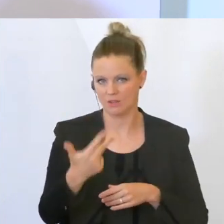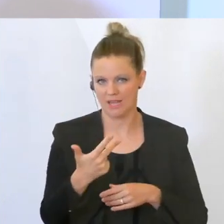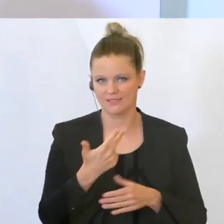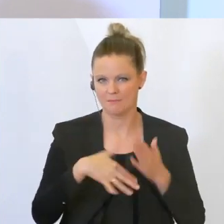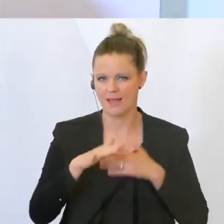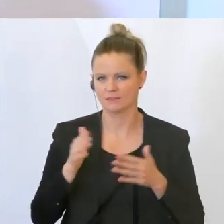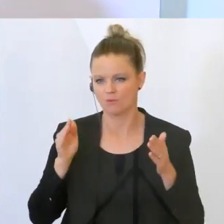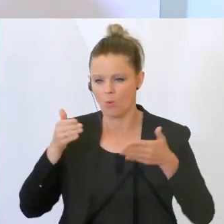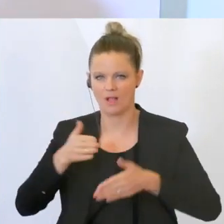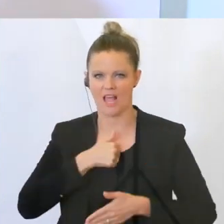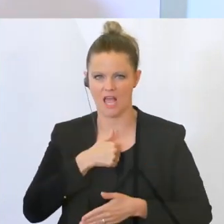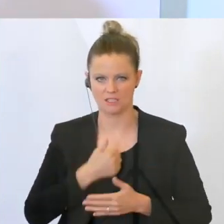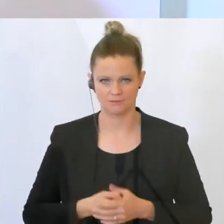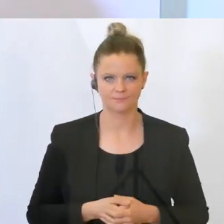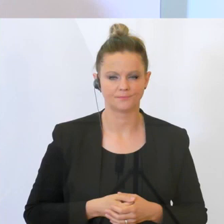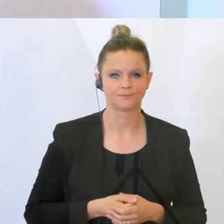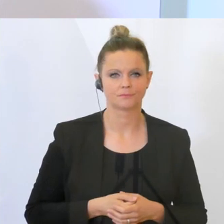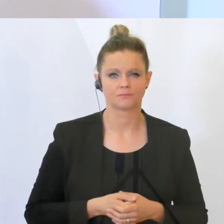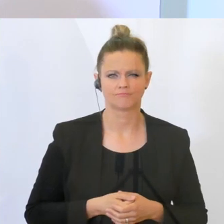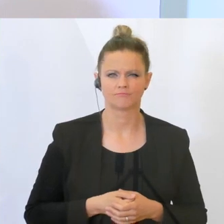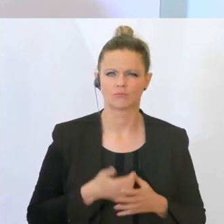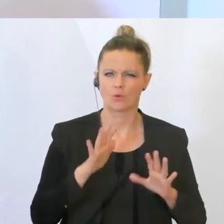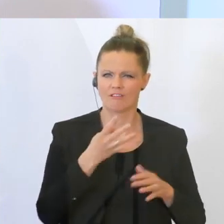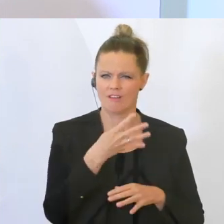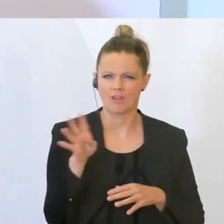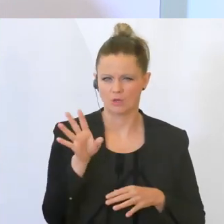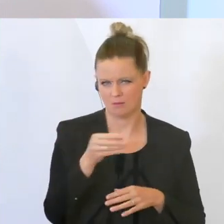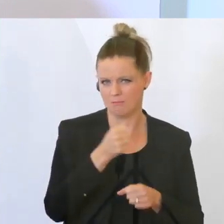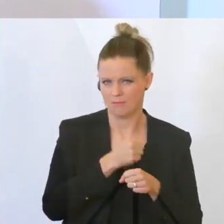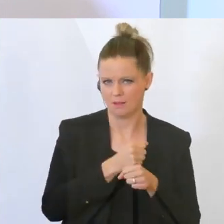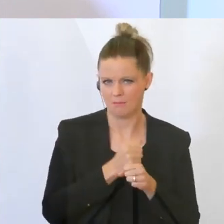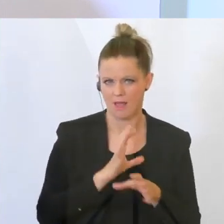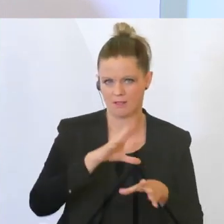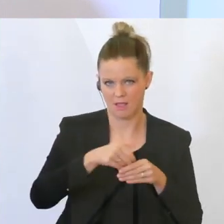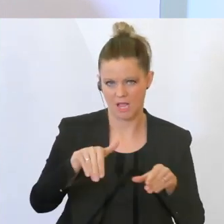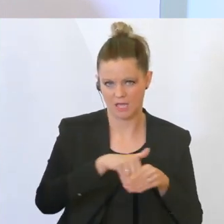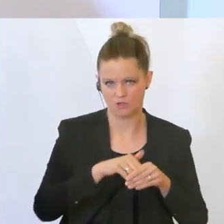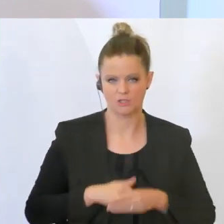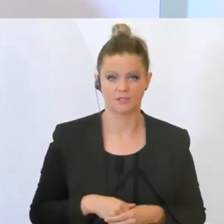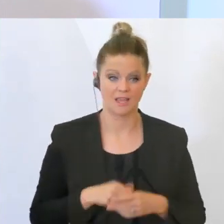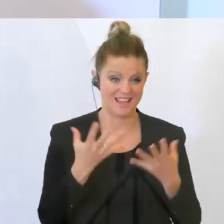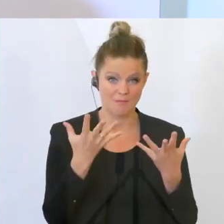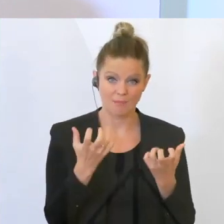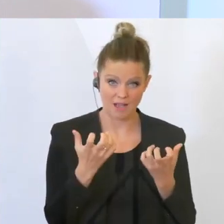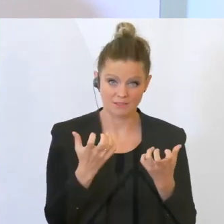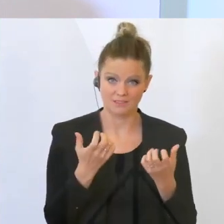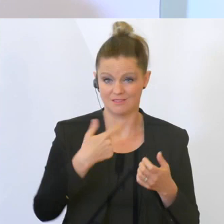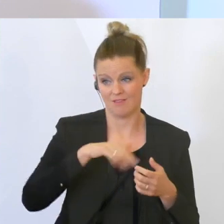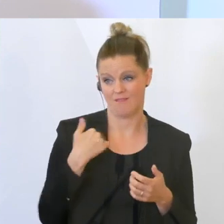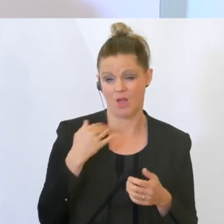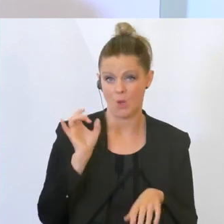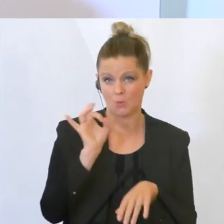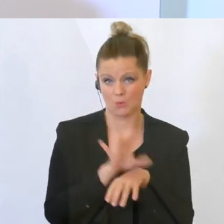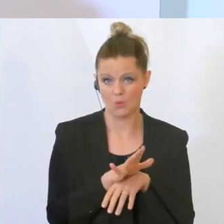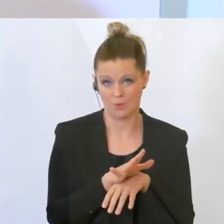in Graz, und haben knapp 400 Mitarbeiter. Also zur Praxis kann ich sagen, dass wir das Glück hatten,